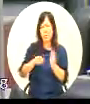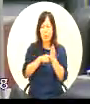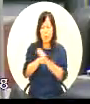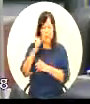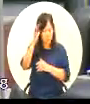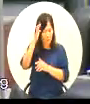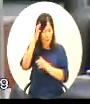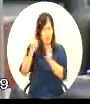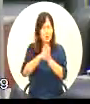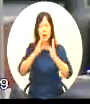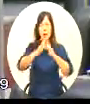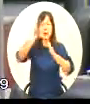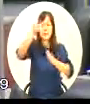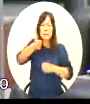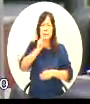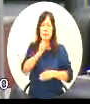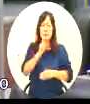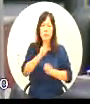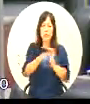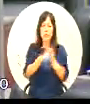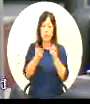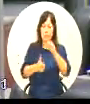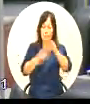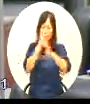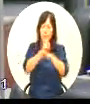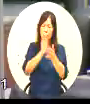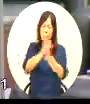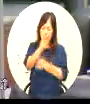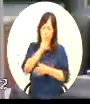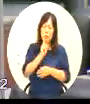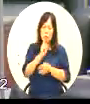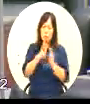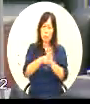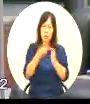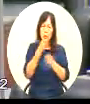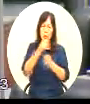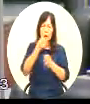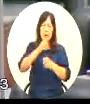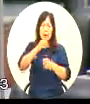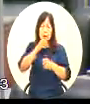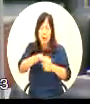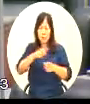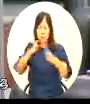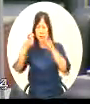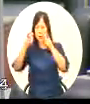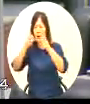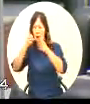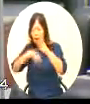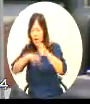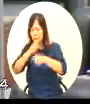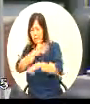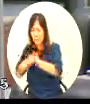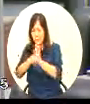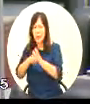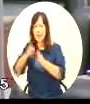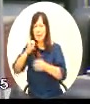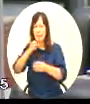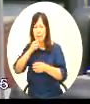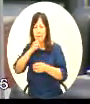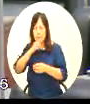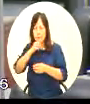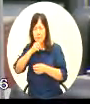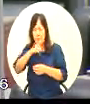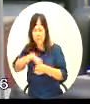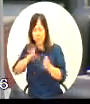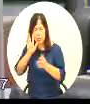说，市长一直在上任以来一直强调就是高频，我们知道县市合并有很多困难的问题要去克